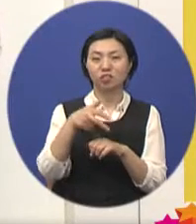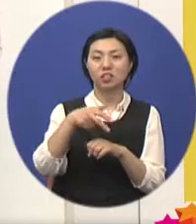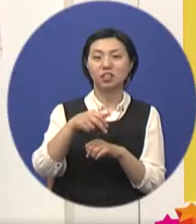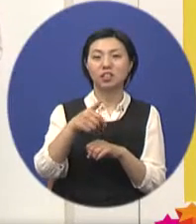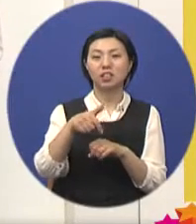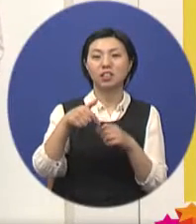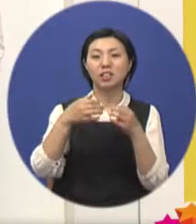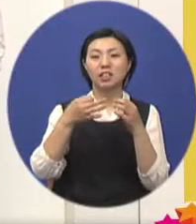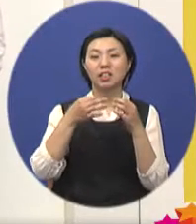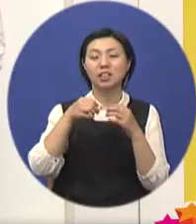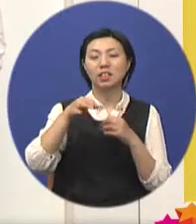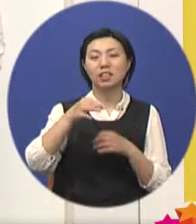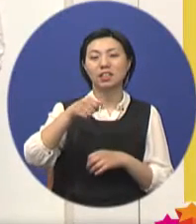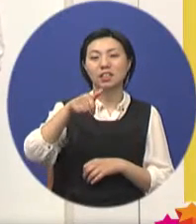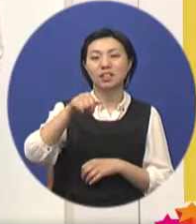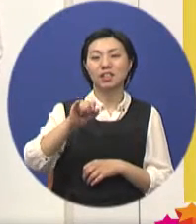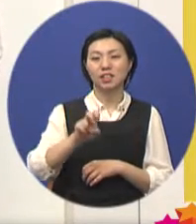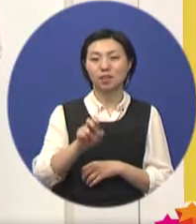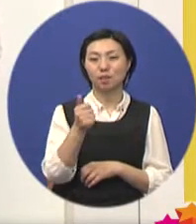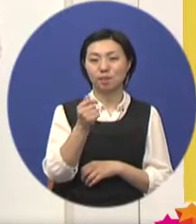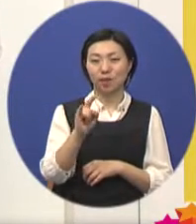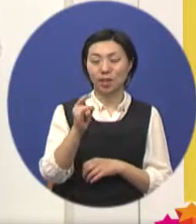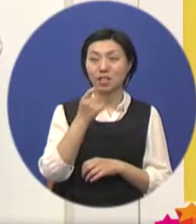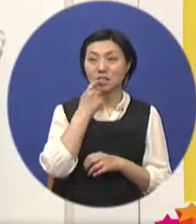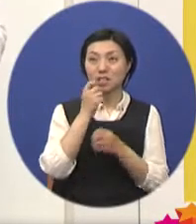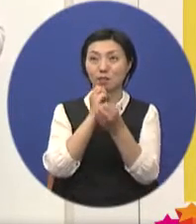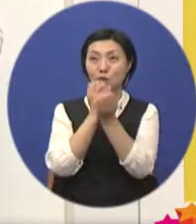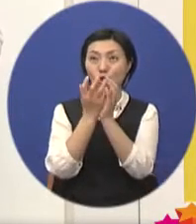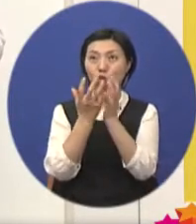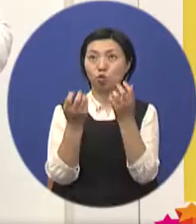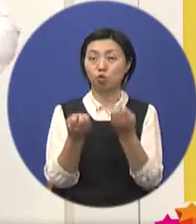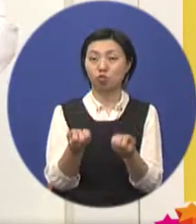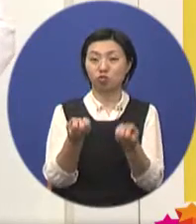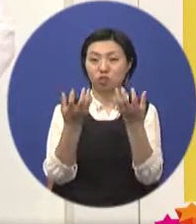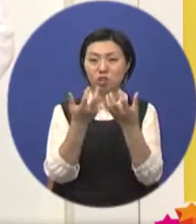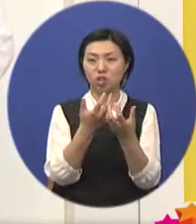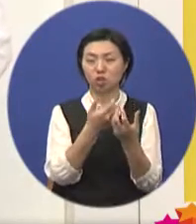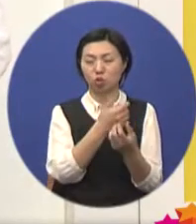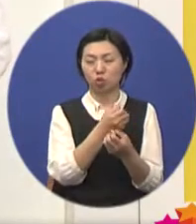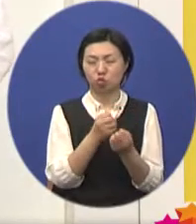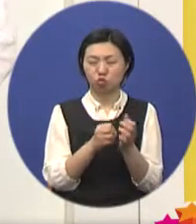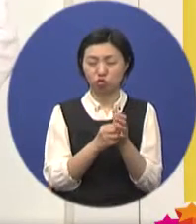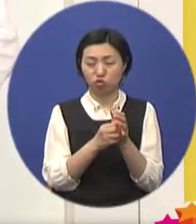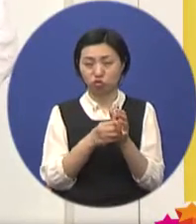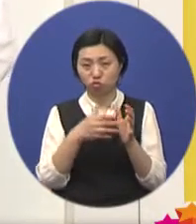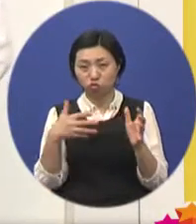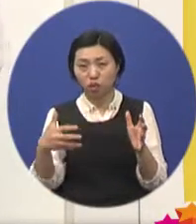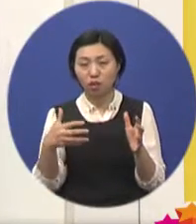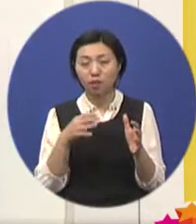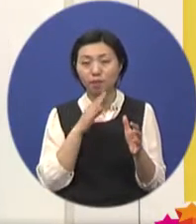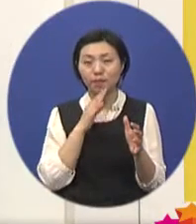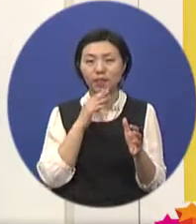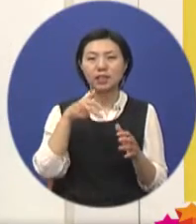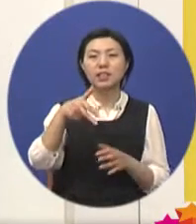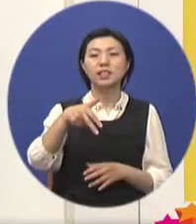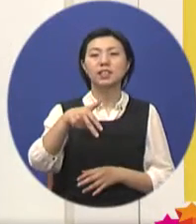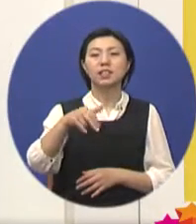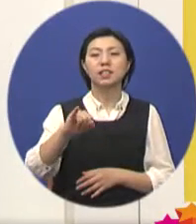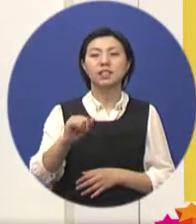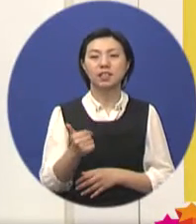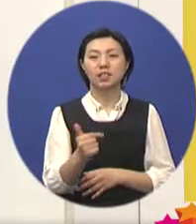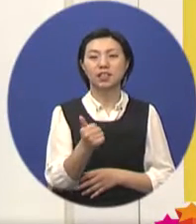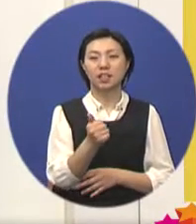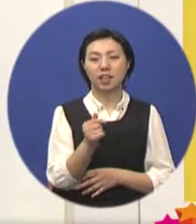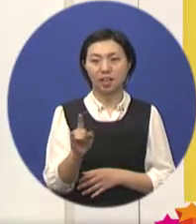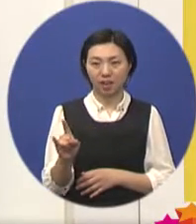김해 벚꽃 축제가 아주 유명하죠? 예, 예. 네. 어디라고 그러셨어요? 진해. 진해. 예. 진해가 아니고. 어,